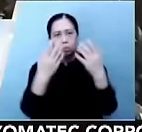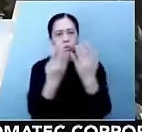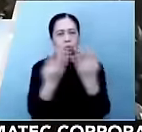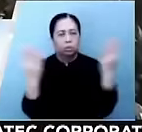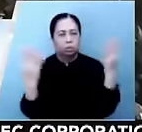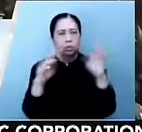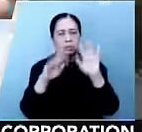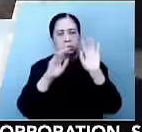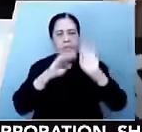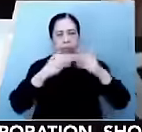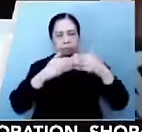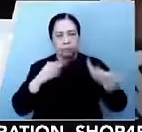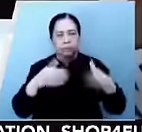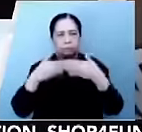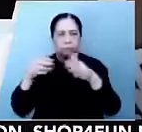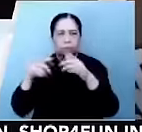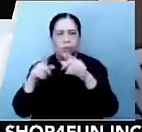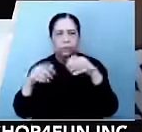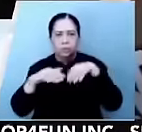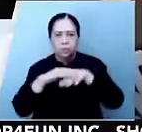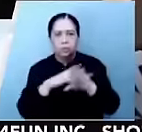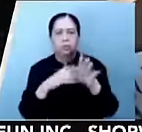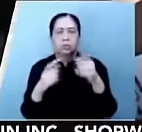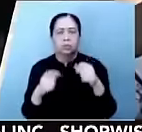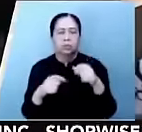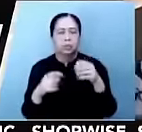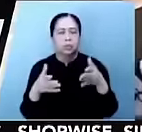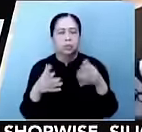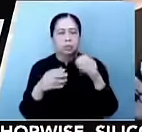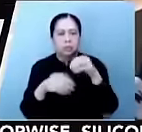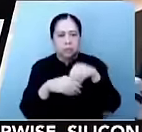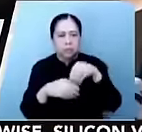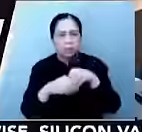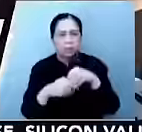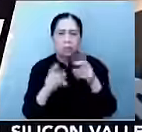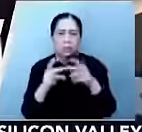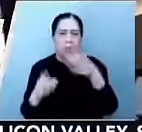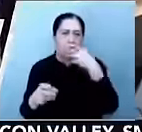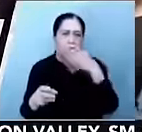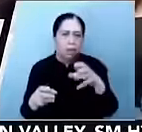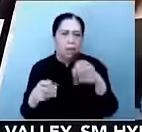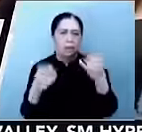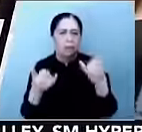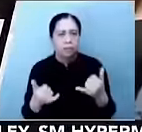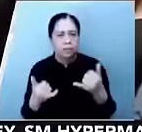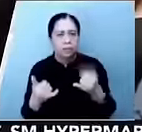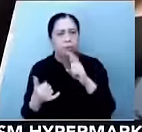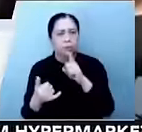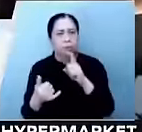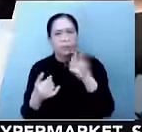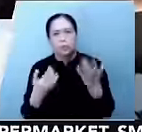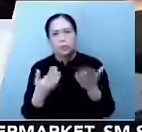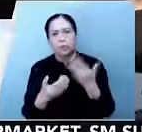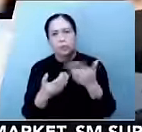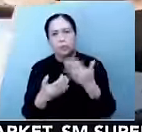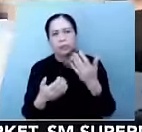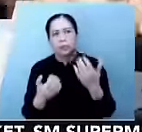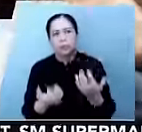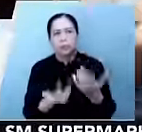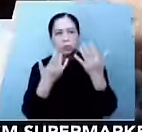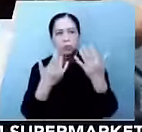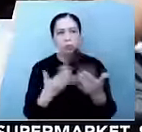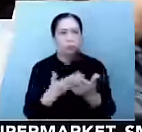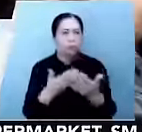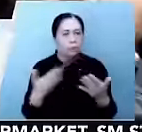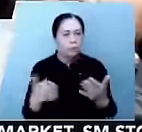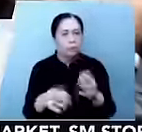makapenetrate sa loob. Sobrang init ngayon, ano? Sobrang init ng panahon, kaya madali talaga lumiyab ang mga bagay-bagay gaya ng mga